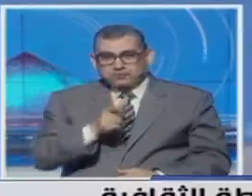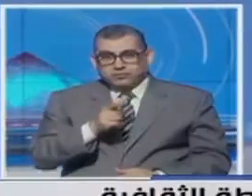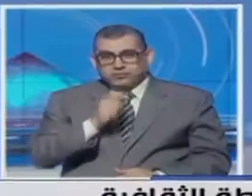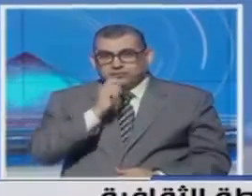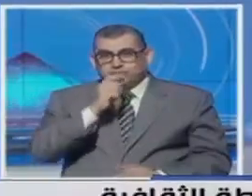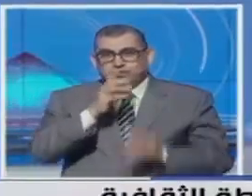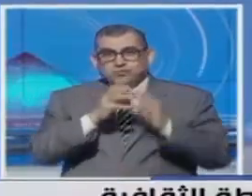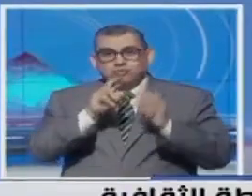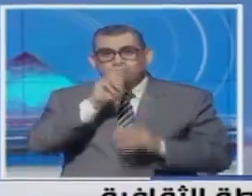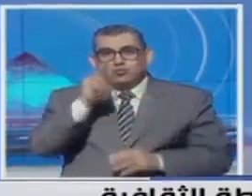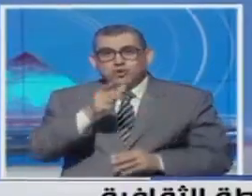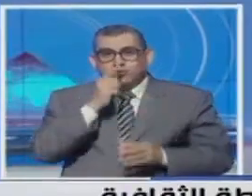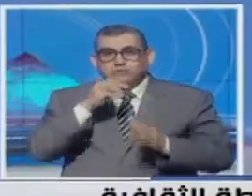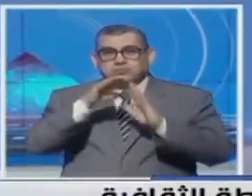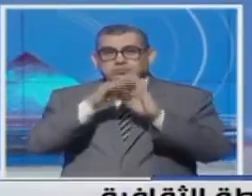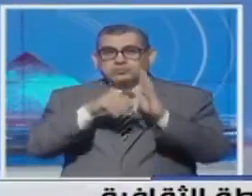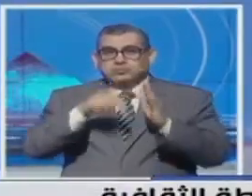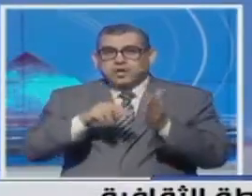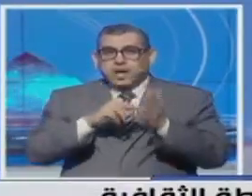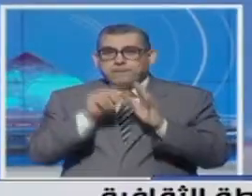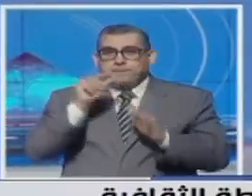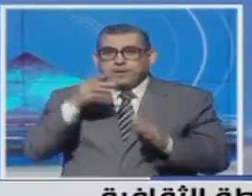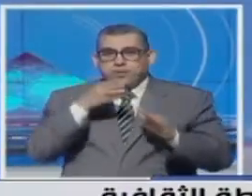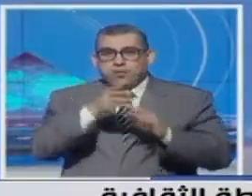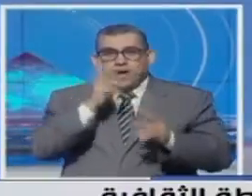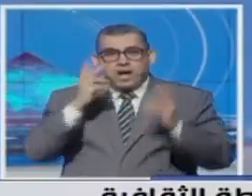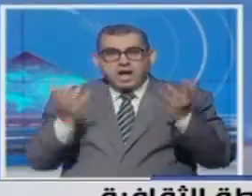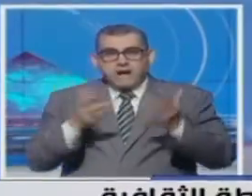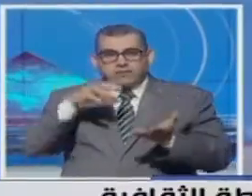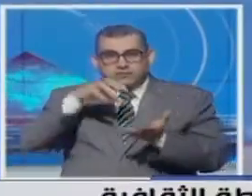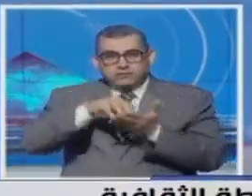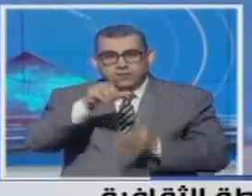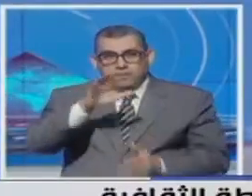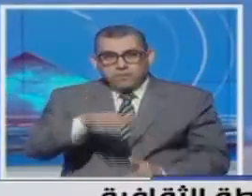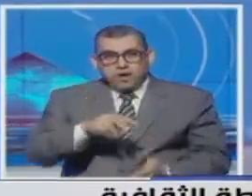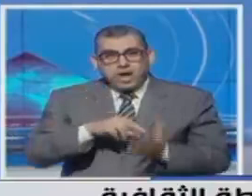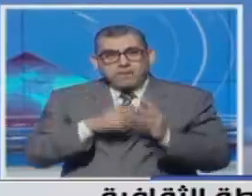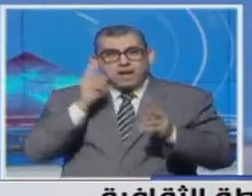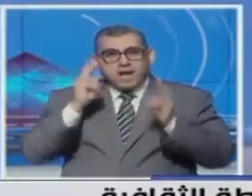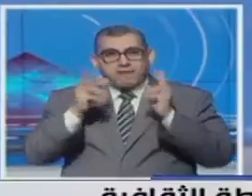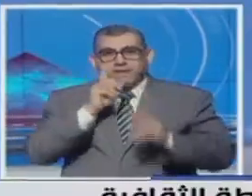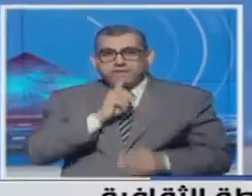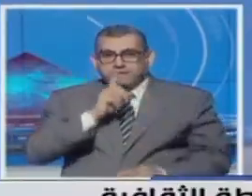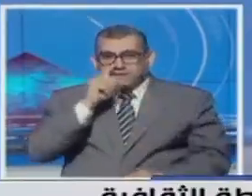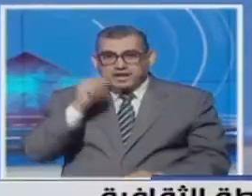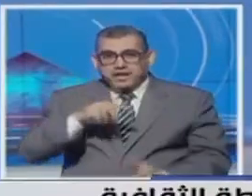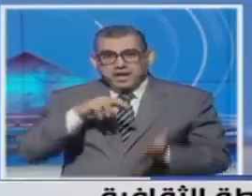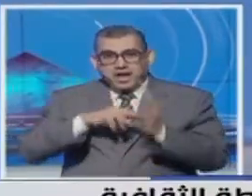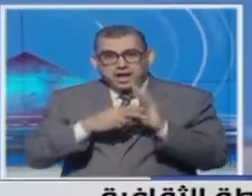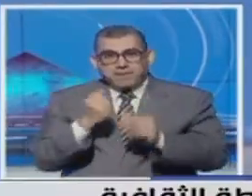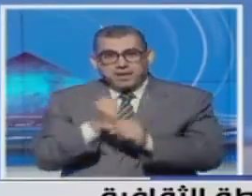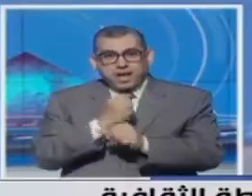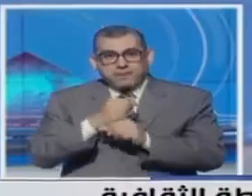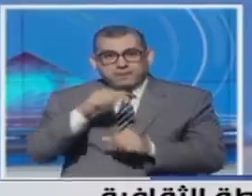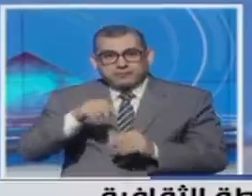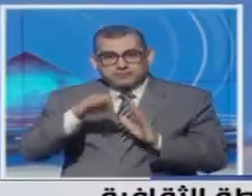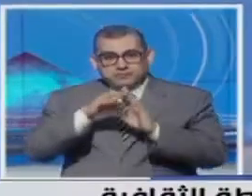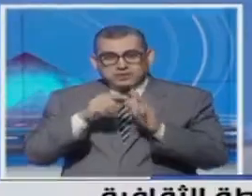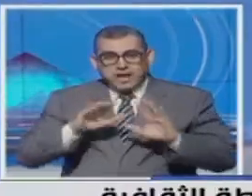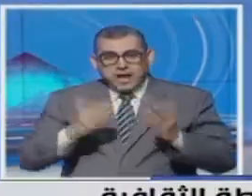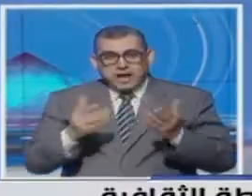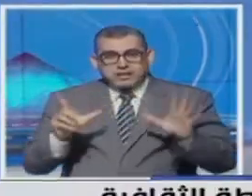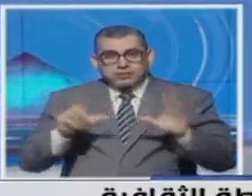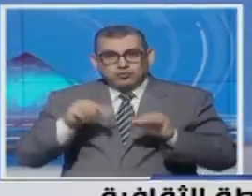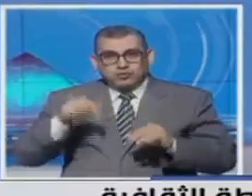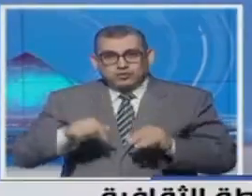جمال. محمد، أطلعنا على برنامج الفعاليات المقامة عندك، وماذا عن الحفلات الفنية المقرر إقامتها في عطلة